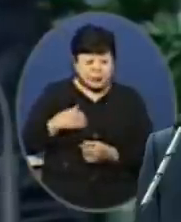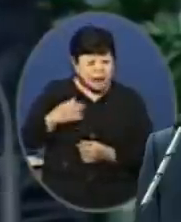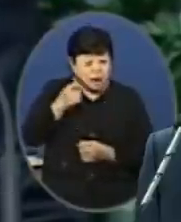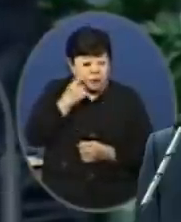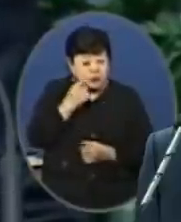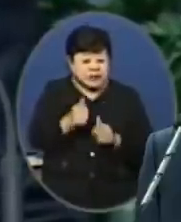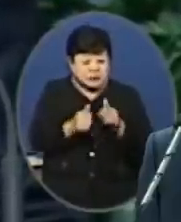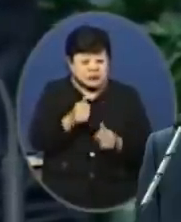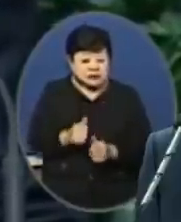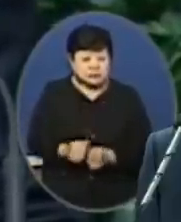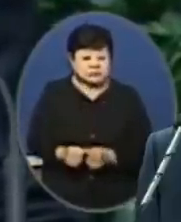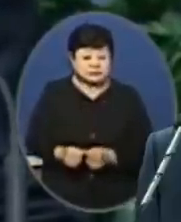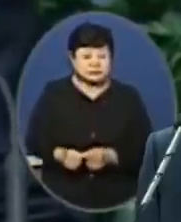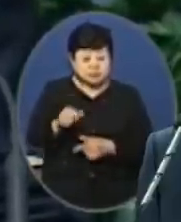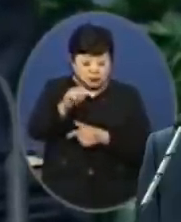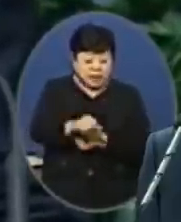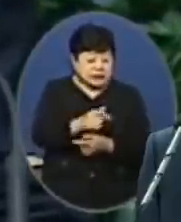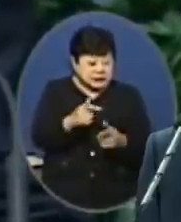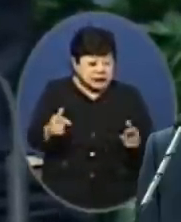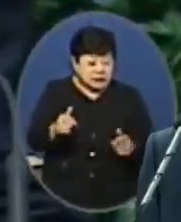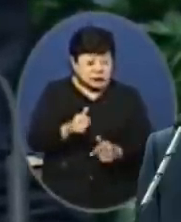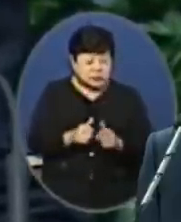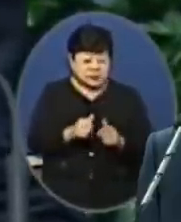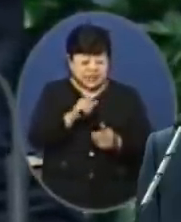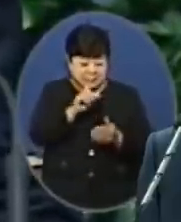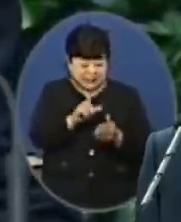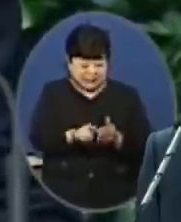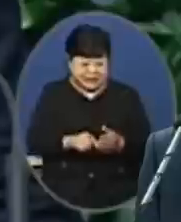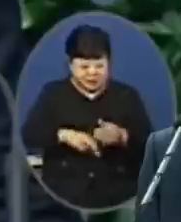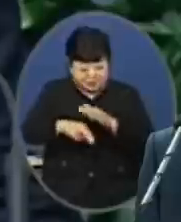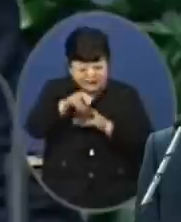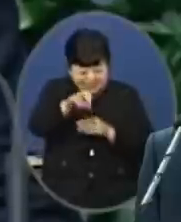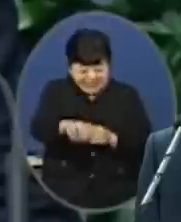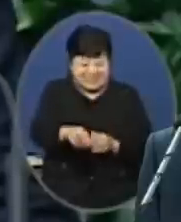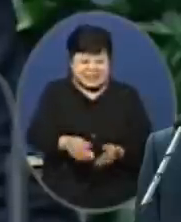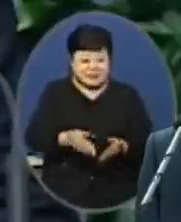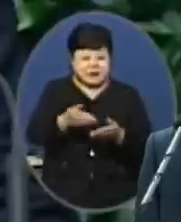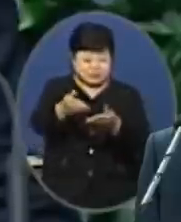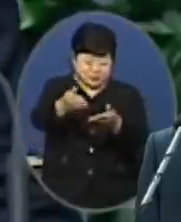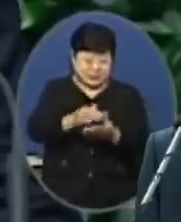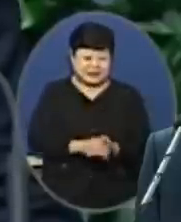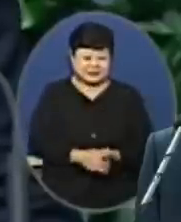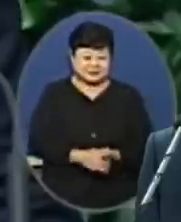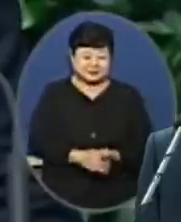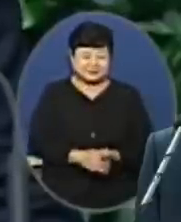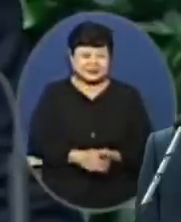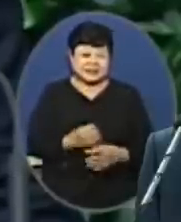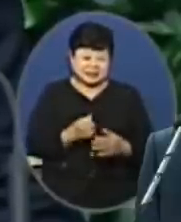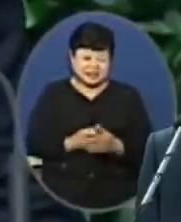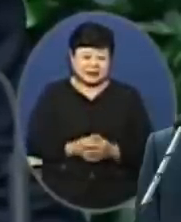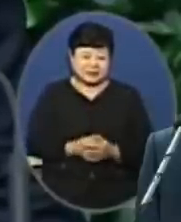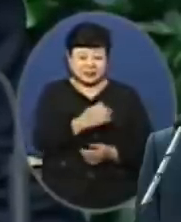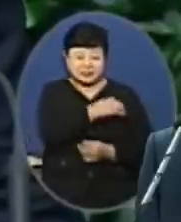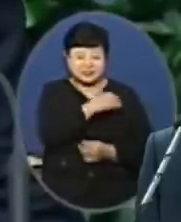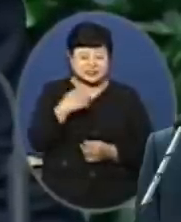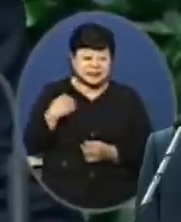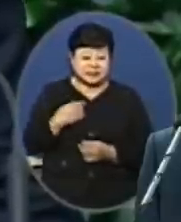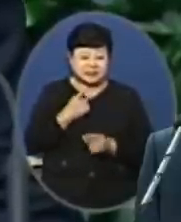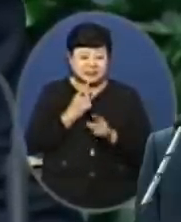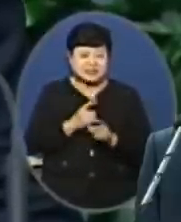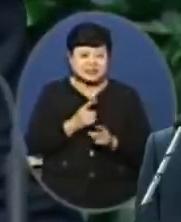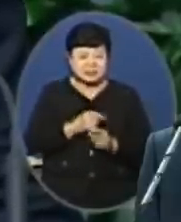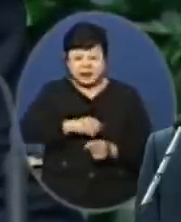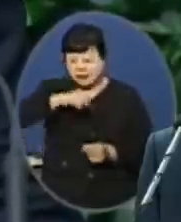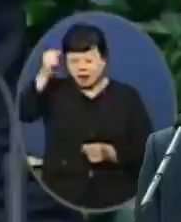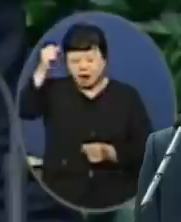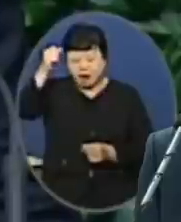못할 시험 당함을 허락하지 아니하시고 시험 당할 점에 피할 길을 예비해 놓은 것입니다. 그래서 여러분 능히 시험을